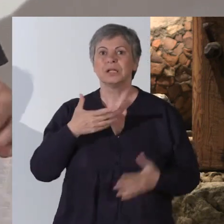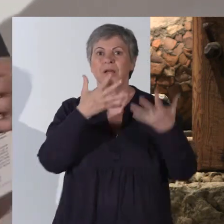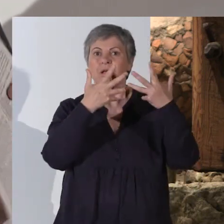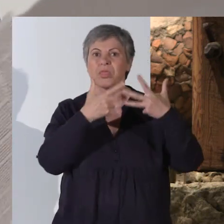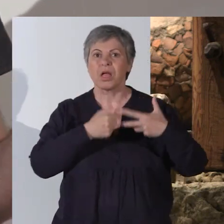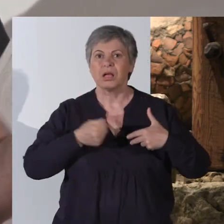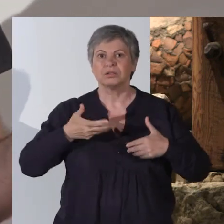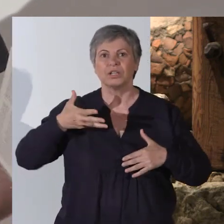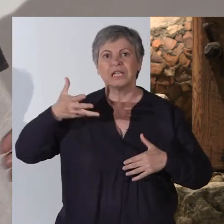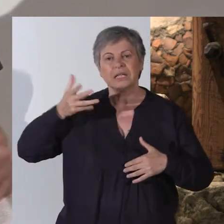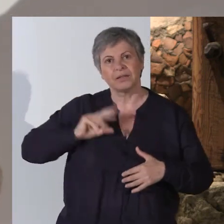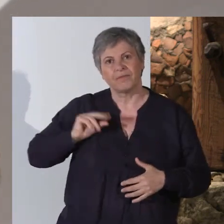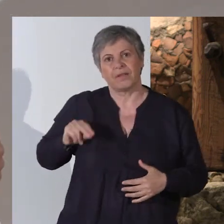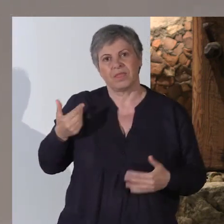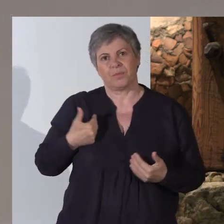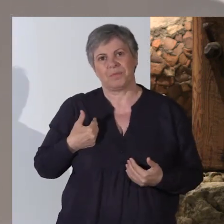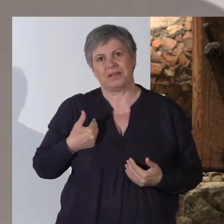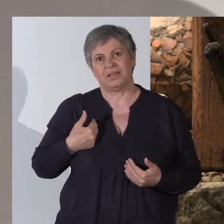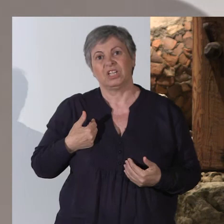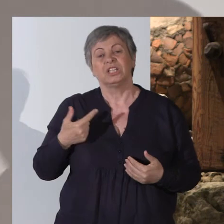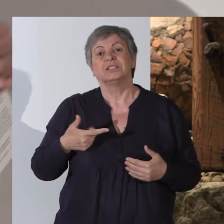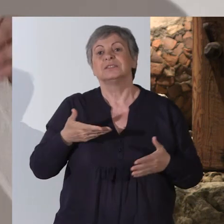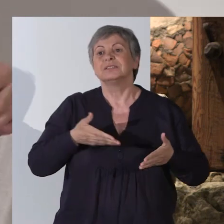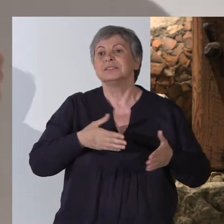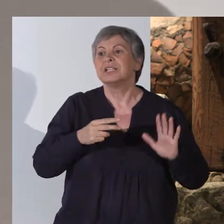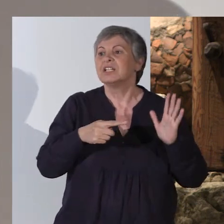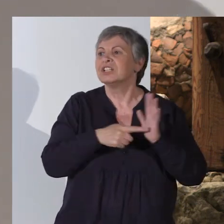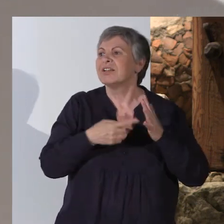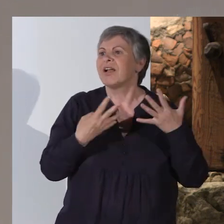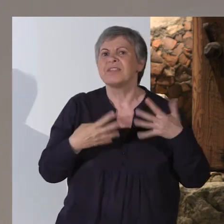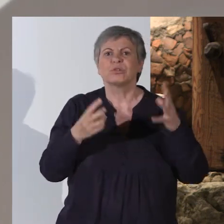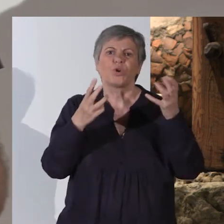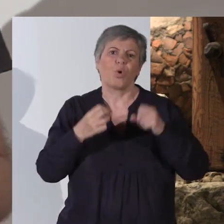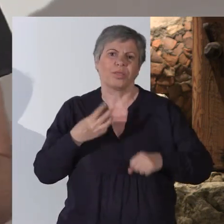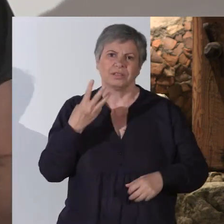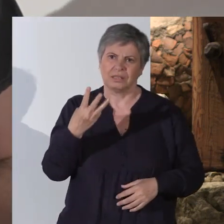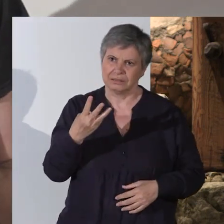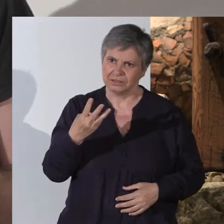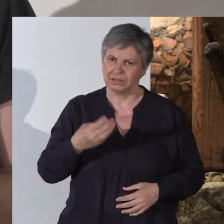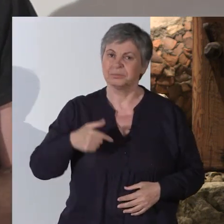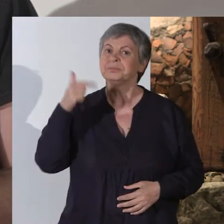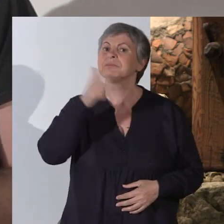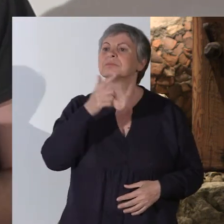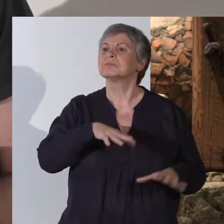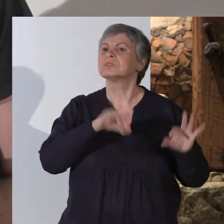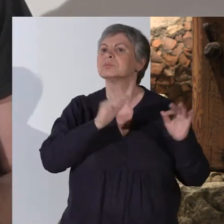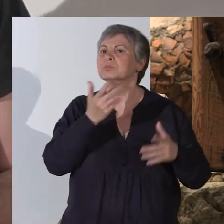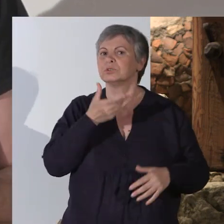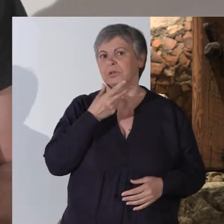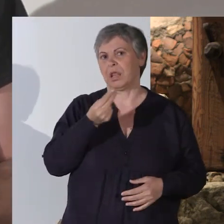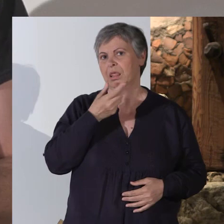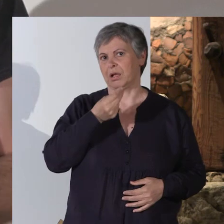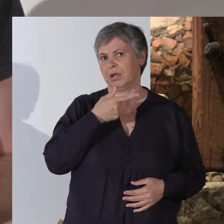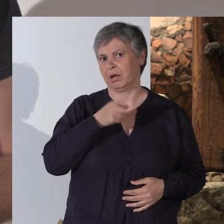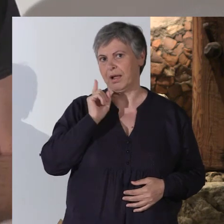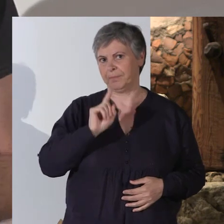γεννηθήκαμε και δύο το 1980 73 εμένα η μαμά μου και ο μπαμπάς μου το θέατρο κωφών ελλάδας το έφτιαξε η νέλλη καρά